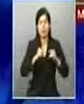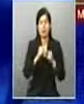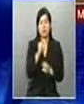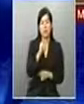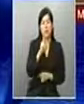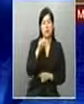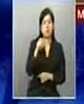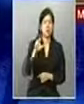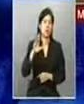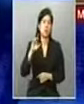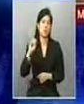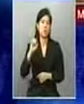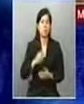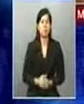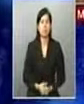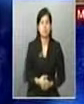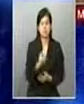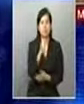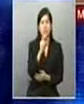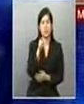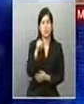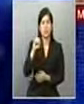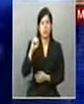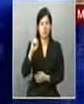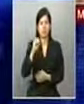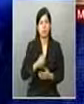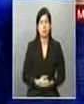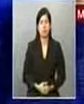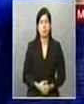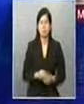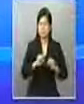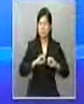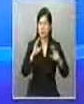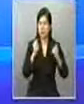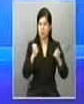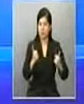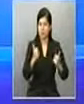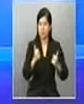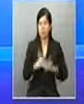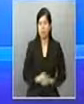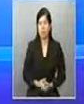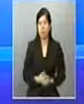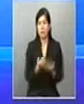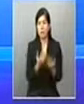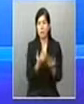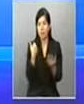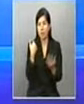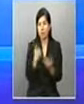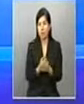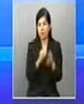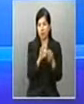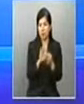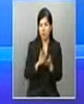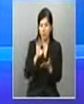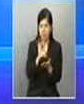12.50 นะครับ12.50 Malaysian Ringgit นะครับ ค่ะชัดเจนค่ะวันนี้ขอบพระคุณมากเดี๋ยวสักครู่นะคะยังมีเรื่องราวของการลงทุนที่ม